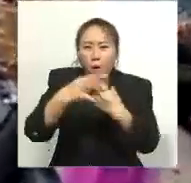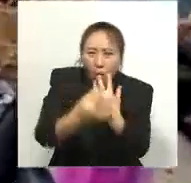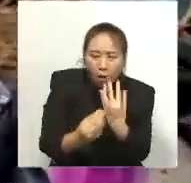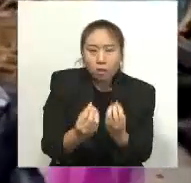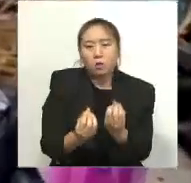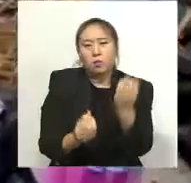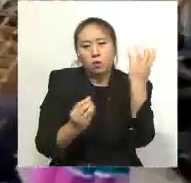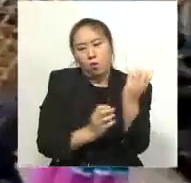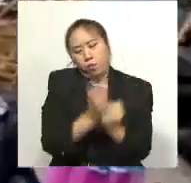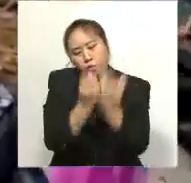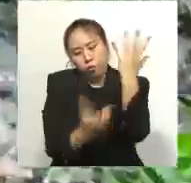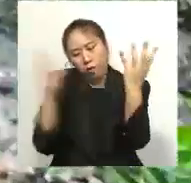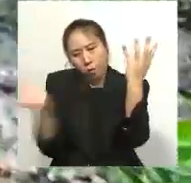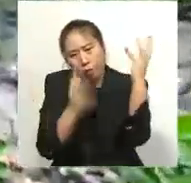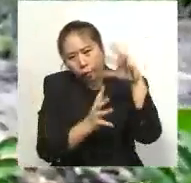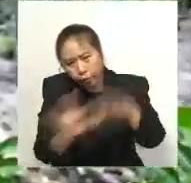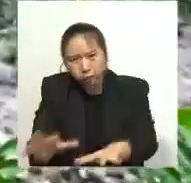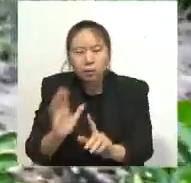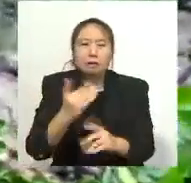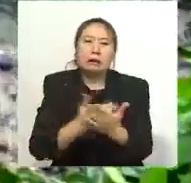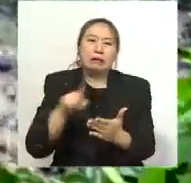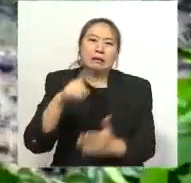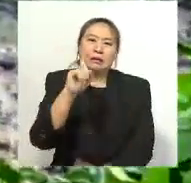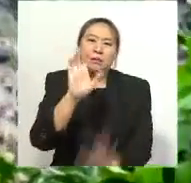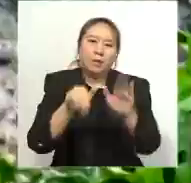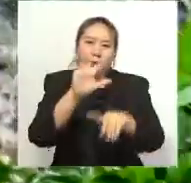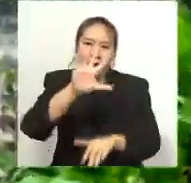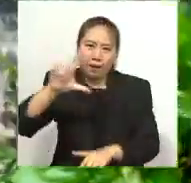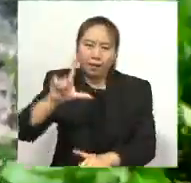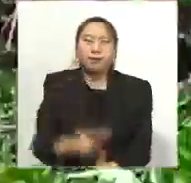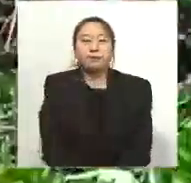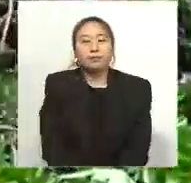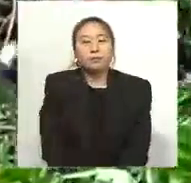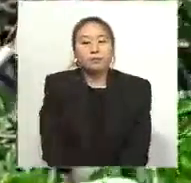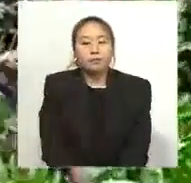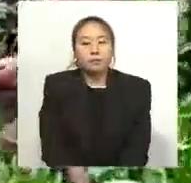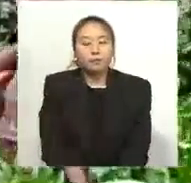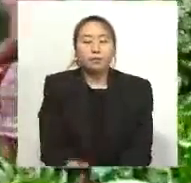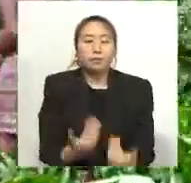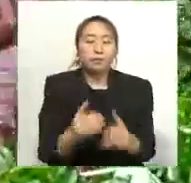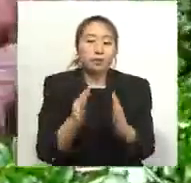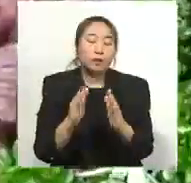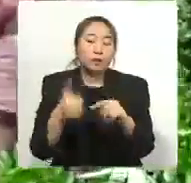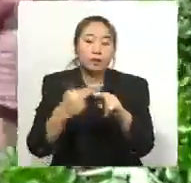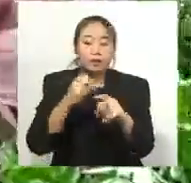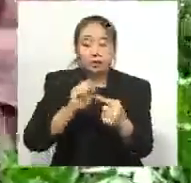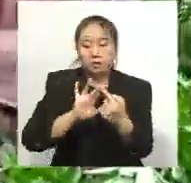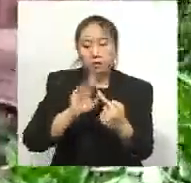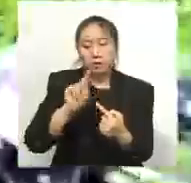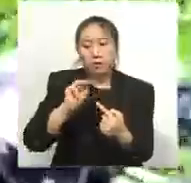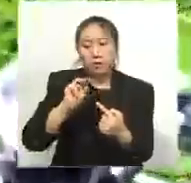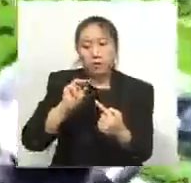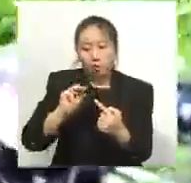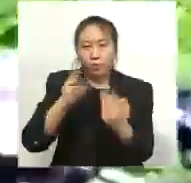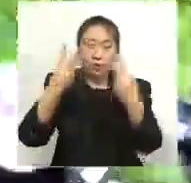ซึ่งเบื้องต้นความเสียหายที่ประเมินเอาไว้ไม่ต่ำกว่า5ล้านบาทค่ะทางด้านร้อยตรีสุขุมทัพทวีนายกเทศ